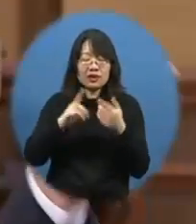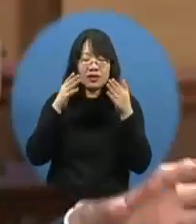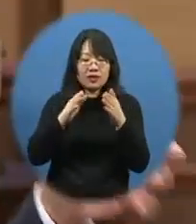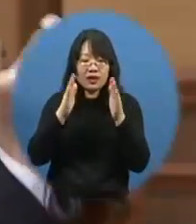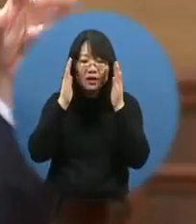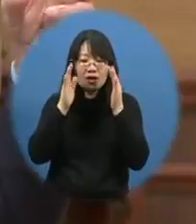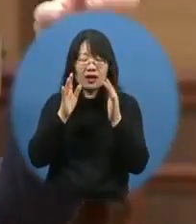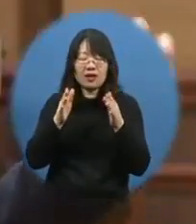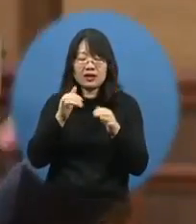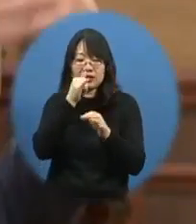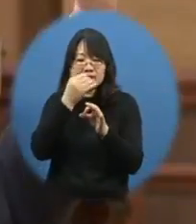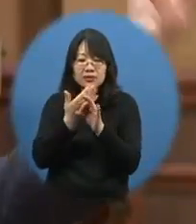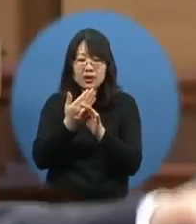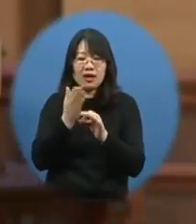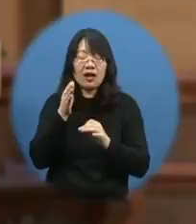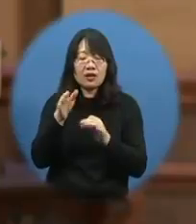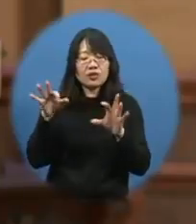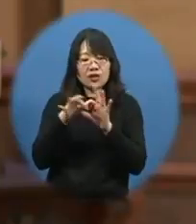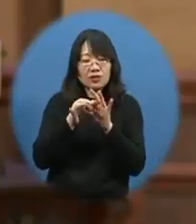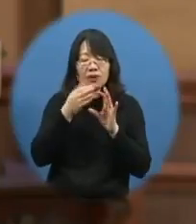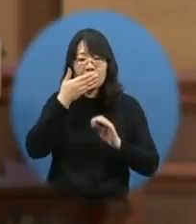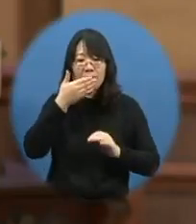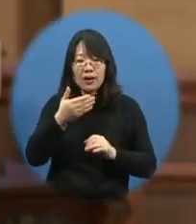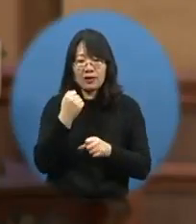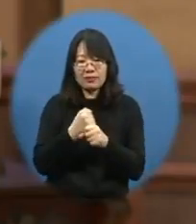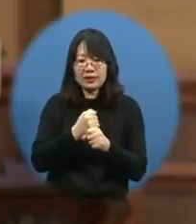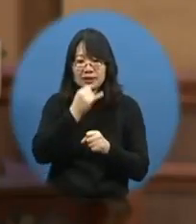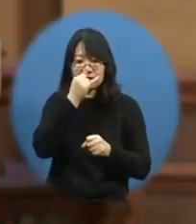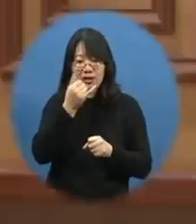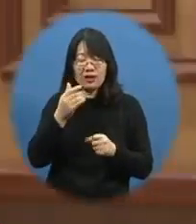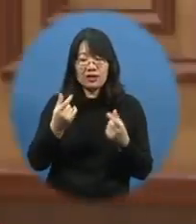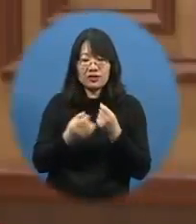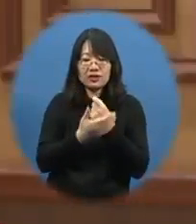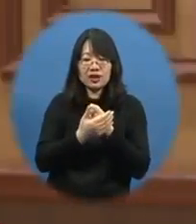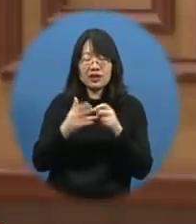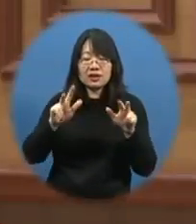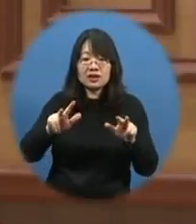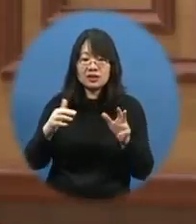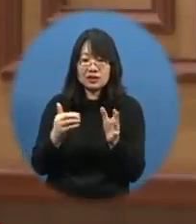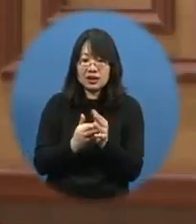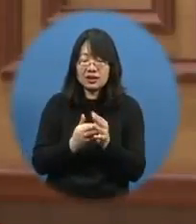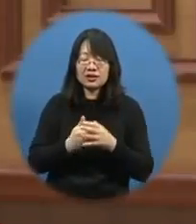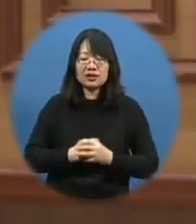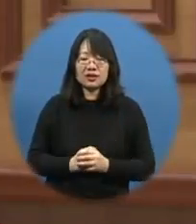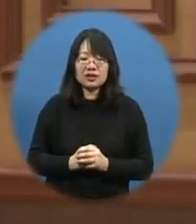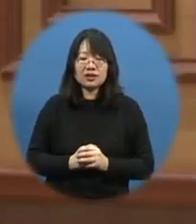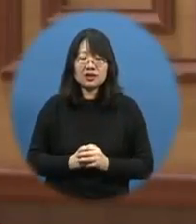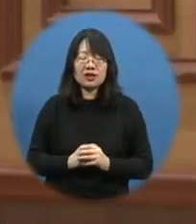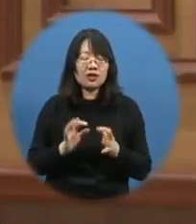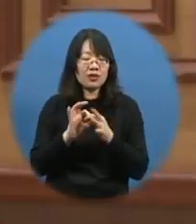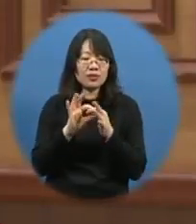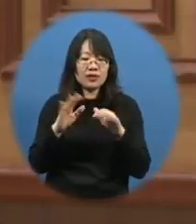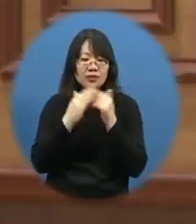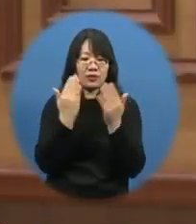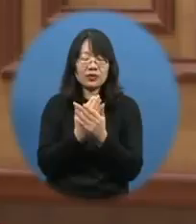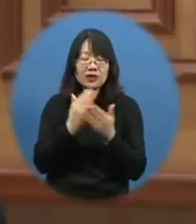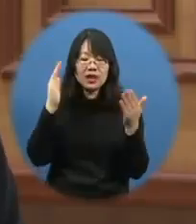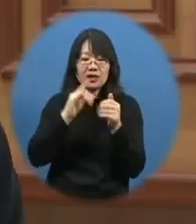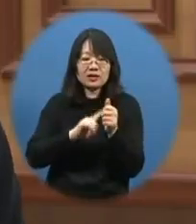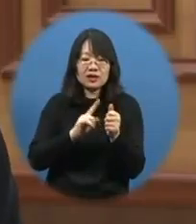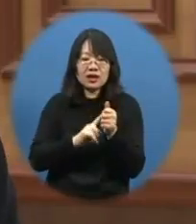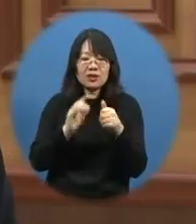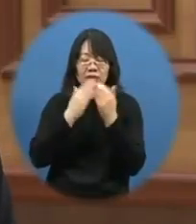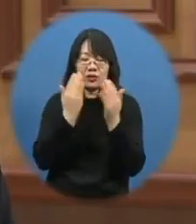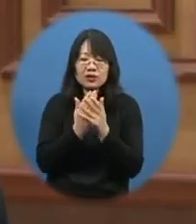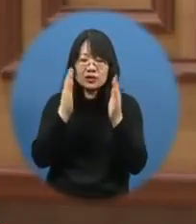집중적으로 들으면 그 학과로 연결될 수 있도록 한다? 그렇죠. 근데 그러니까 지금까지는 그에 관계없이 모든 학생들을